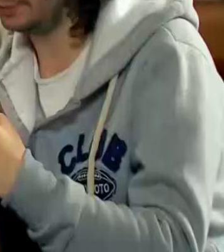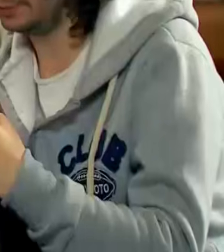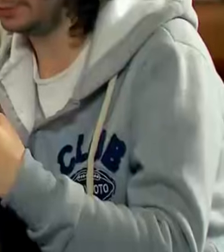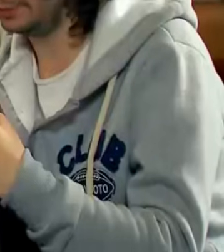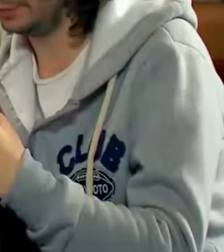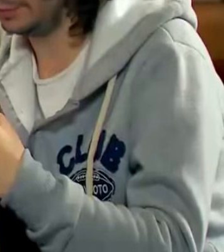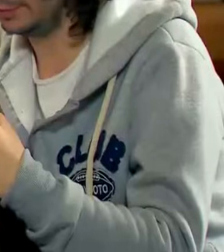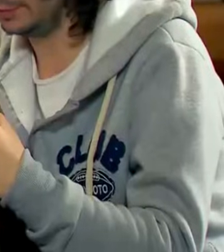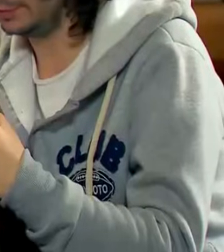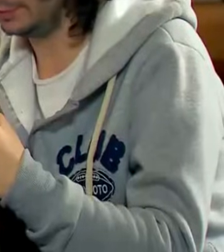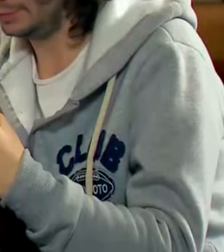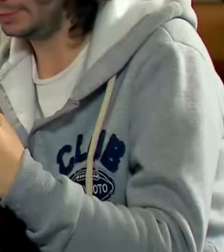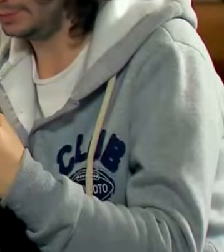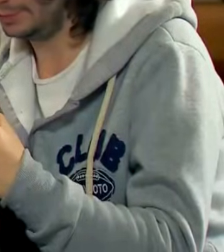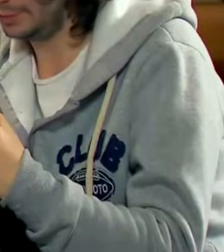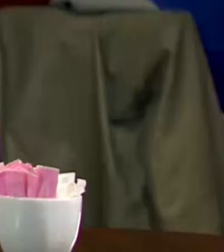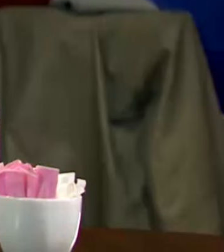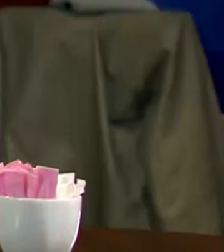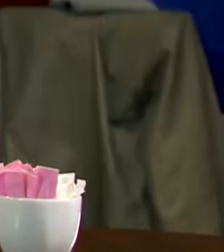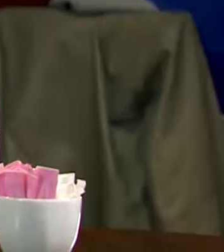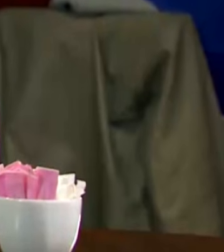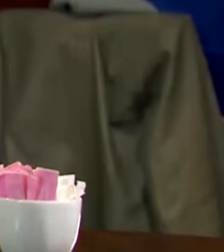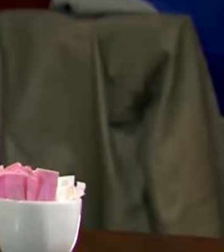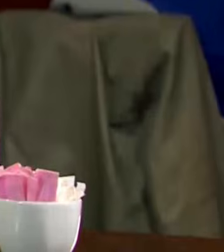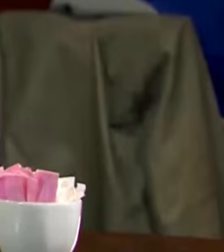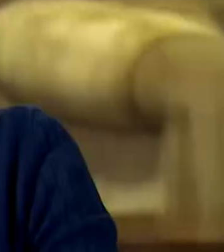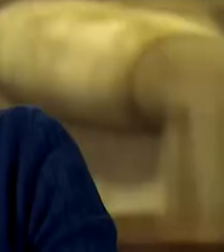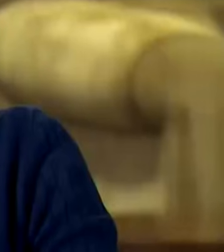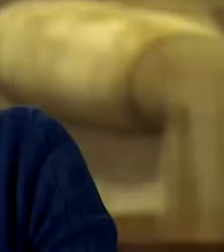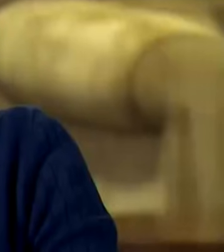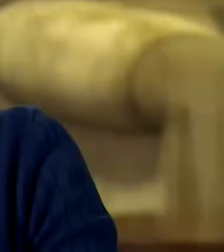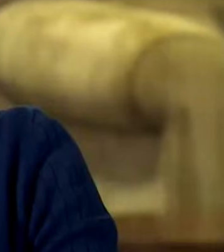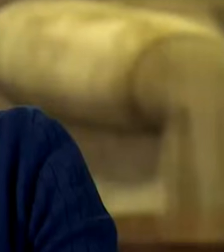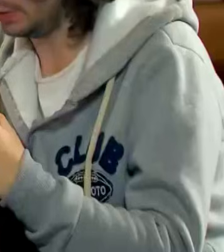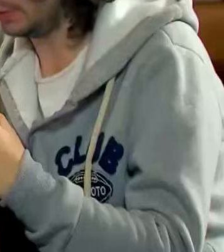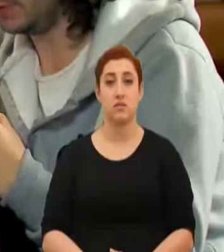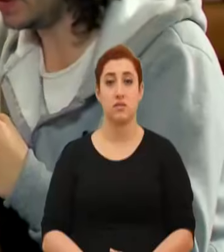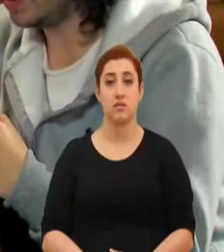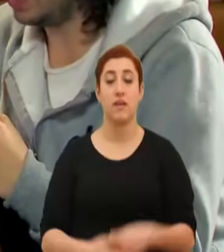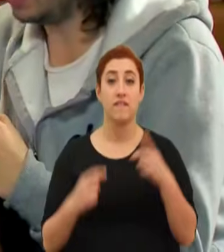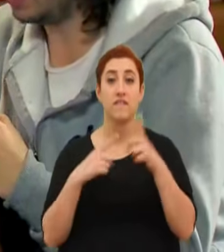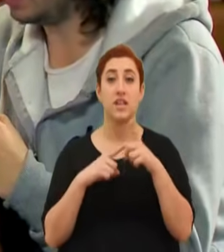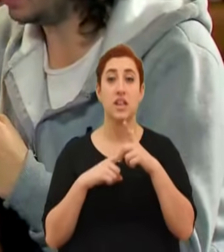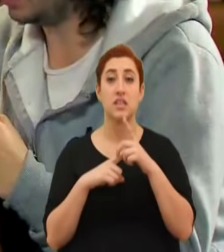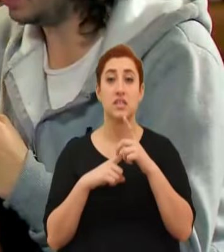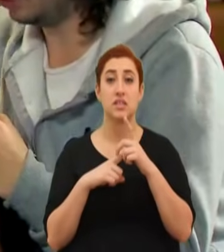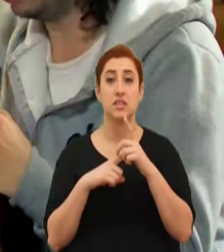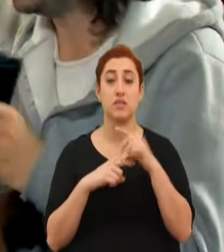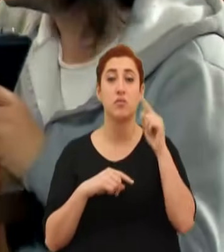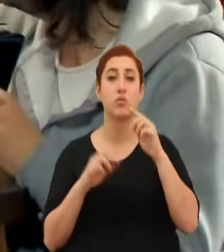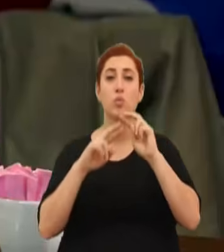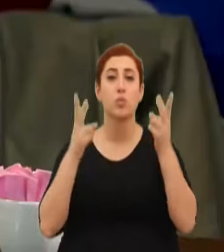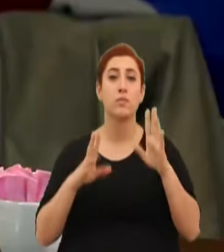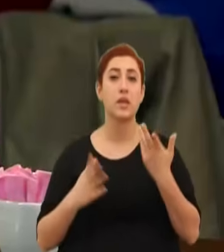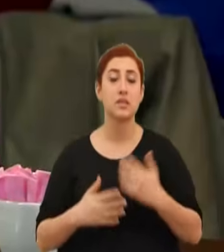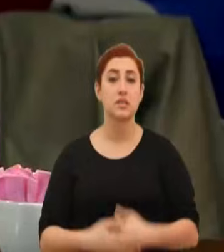Hakan'la Filiz tabletten bir şeye bakıyorlar. Ceyda kollarını bağlamış Burhan'a tavır yapıyor. Filiz, bu kulüp